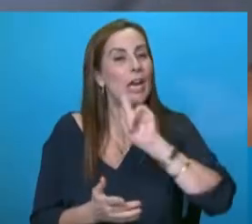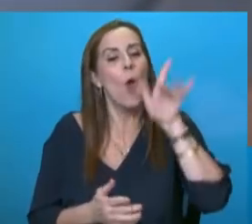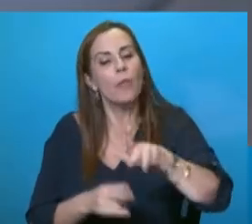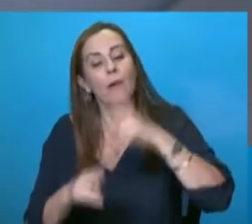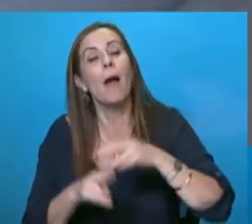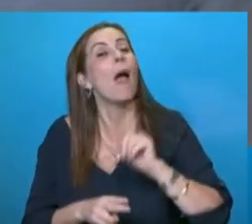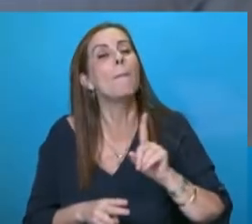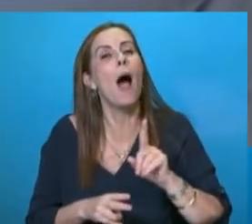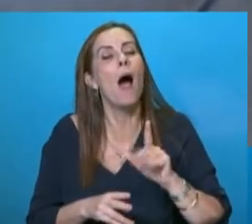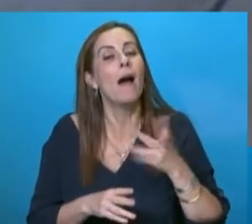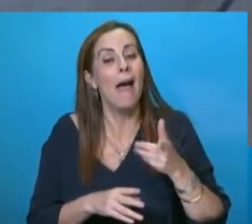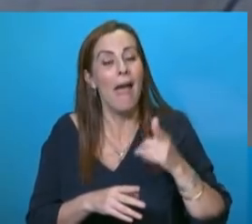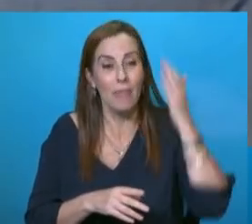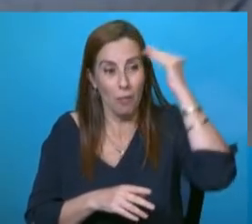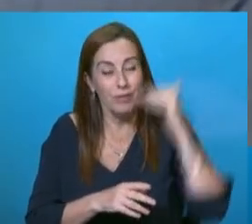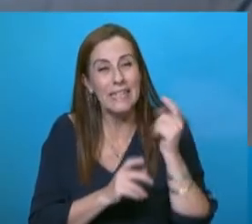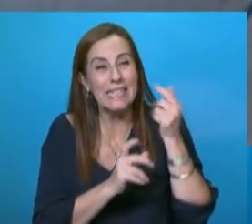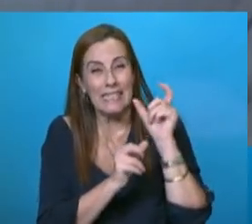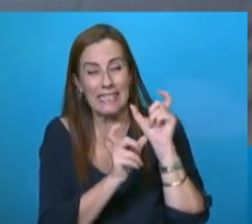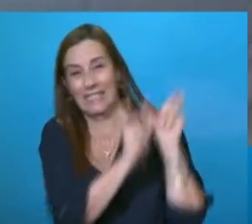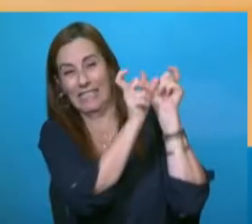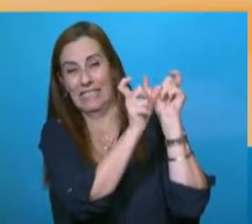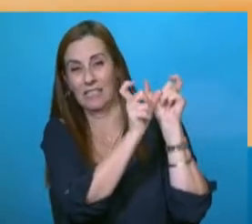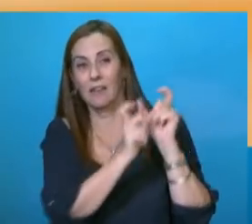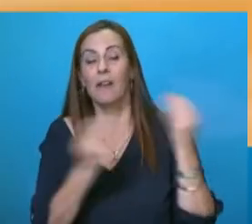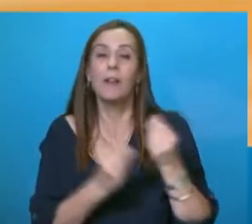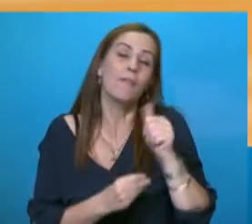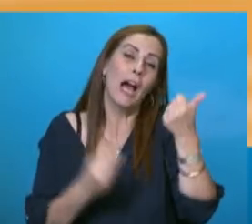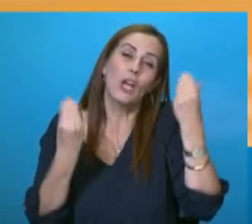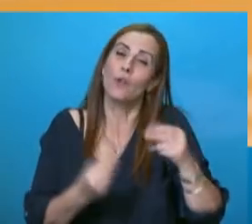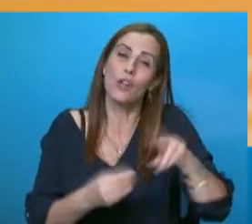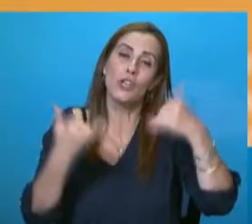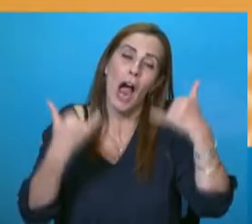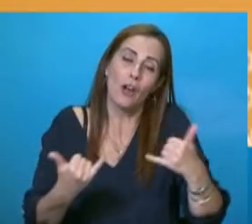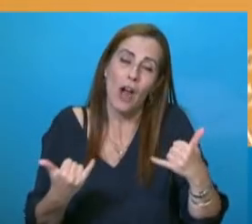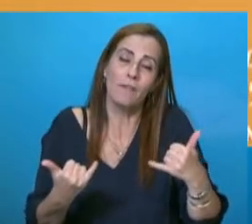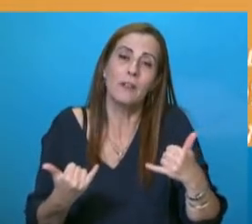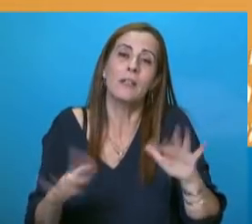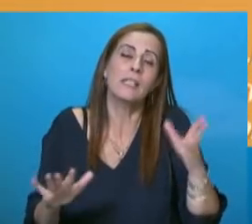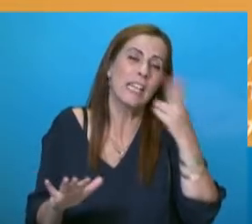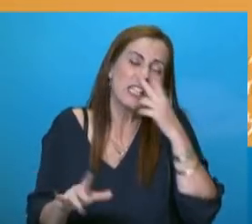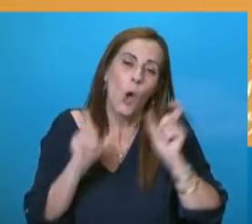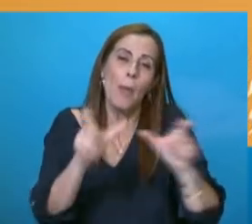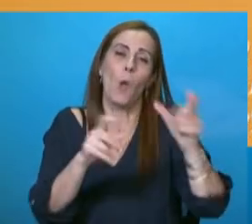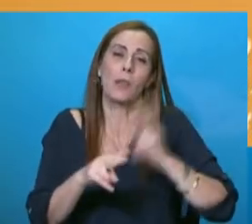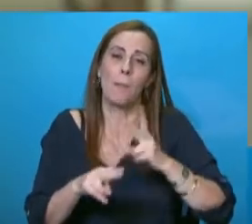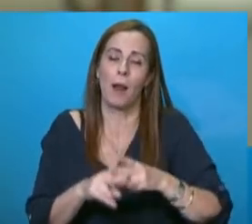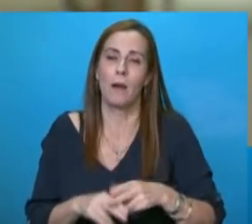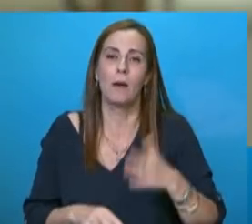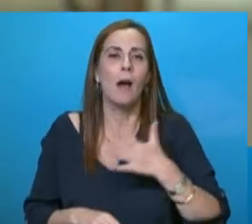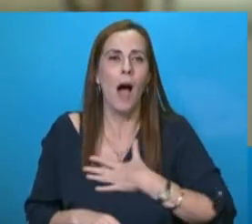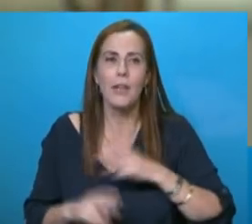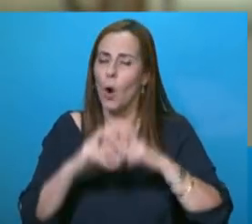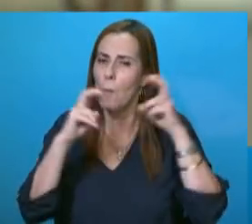אלא רק מאיטה את הידרדרות החולה, ועדיין, הנשק היעיל ביותר כרגע נגדה הוא הניסיון למנוע אותה. אנחנו